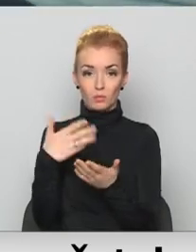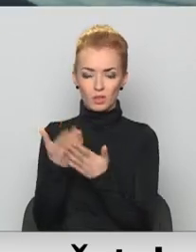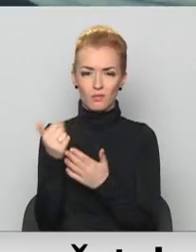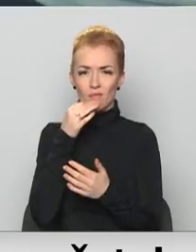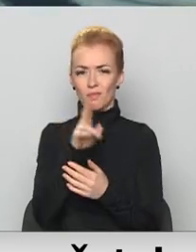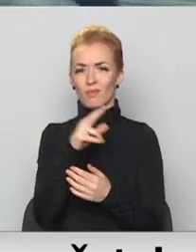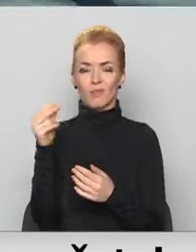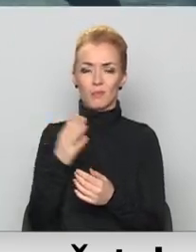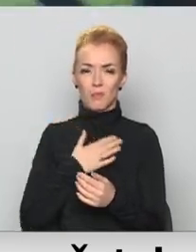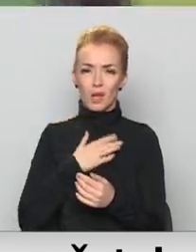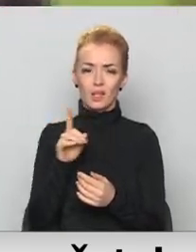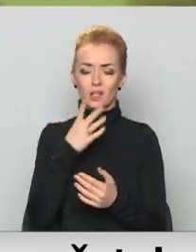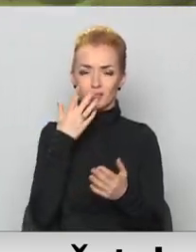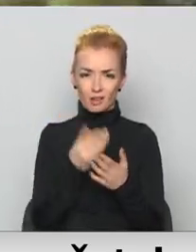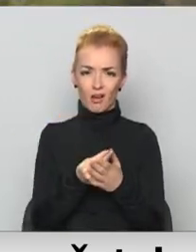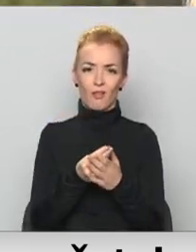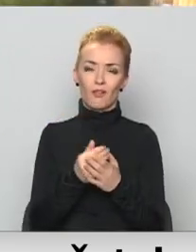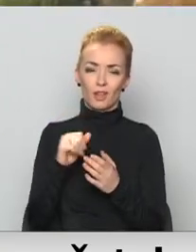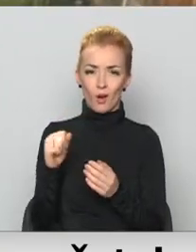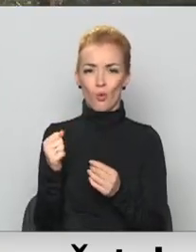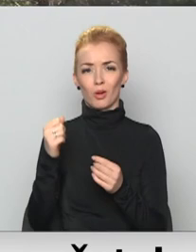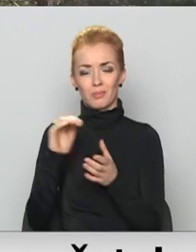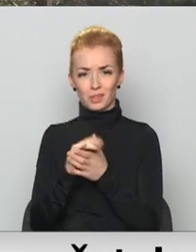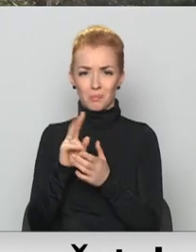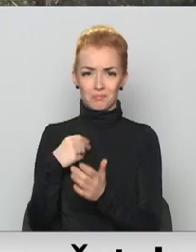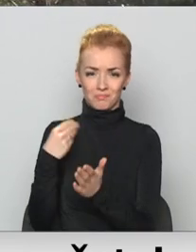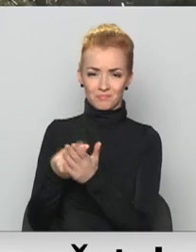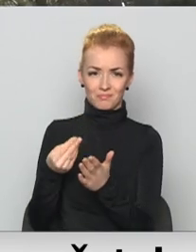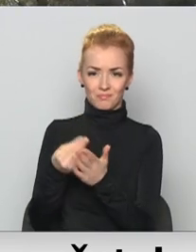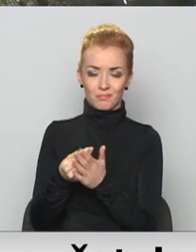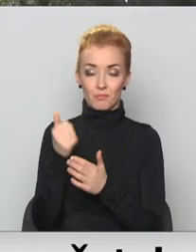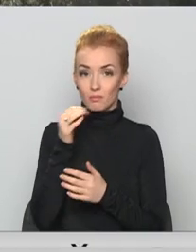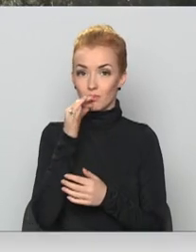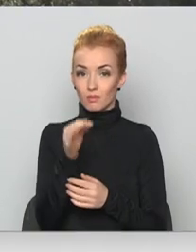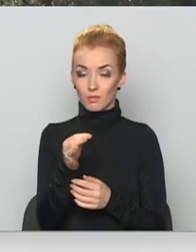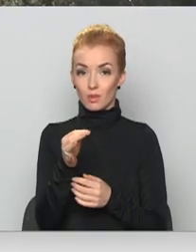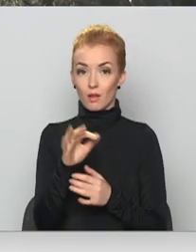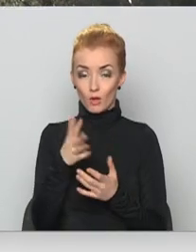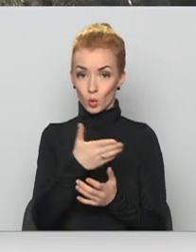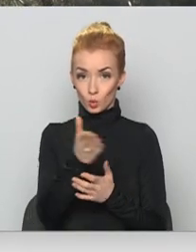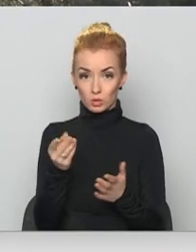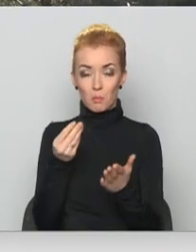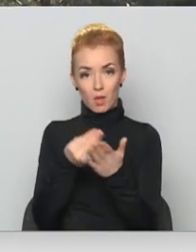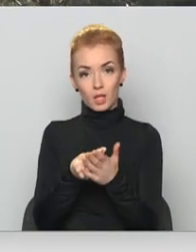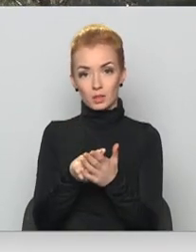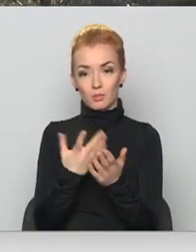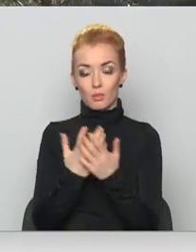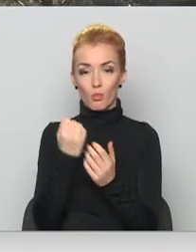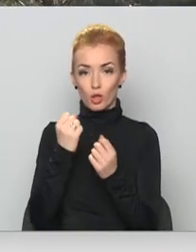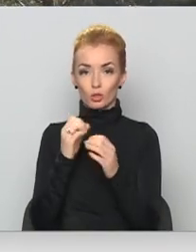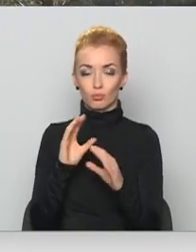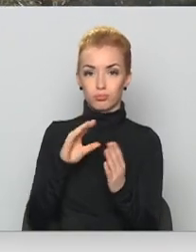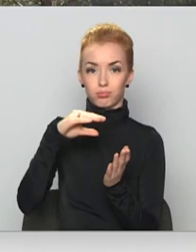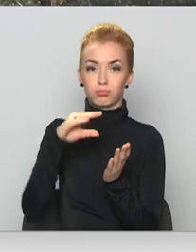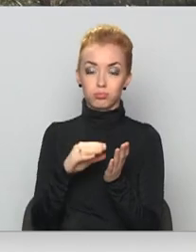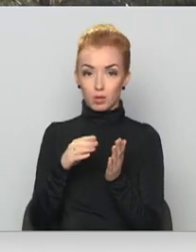man ir savas vietas, kur iegādāties. Bet kā ir vispār pērciet kadreiz, kad pievada ar mašīnām